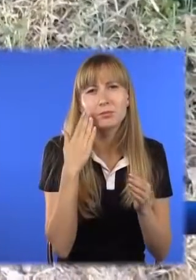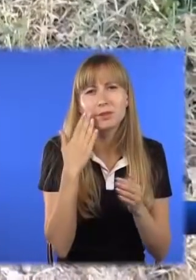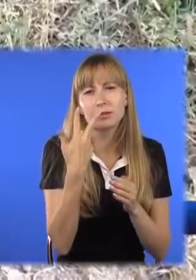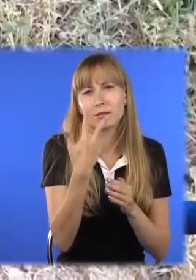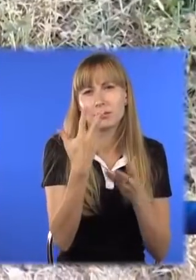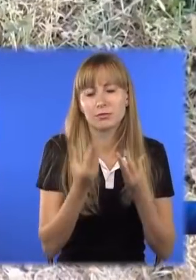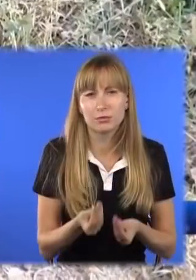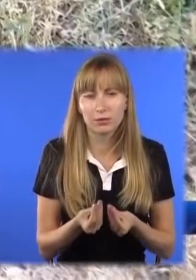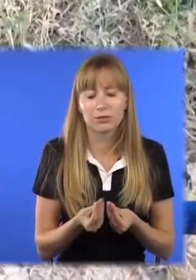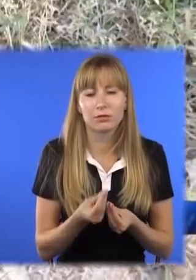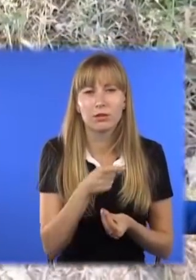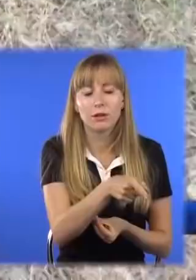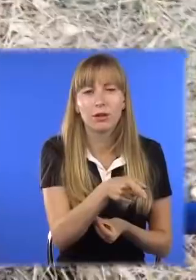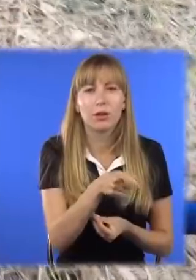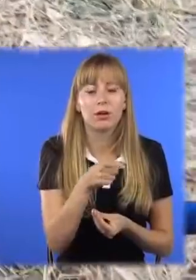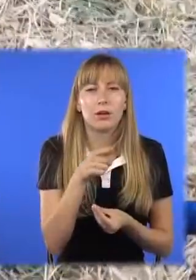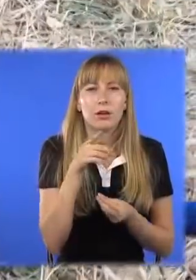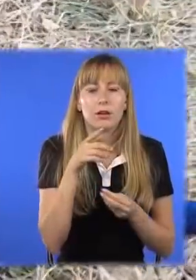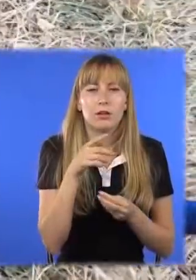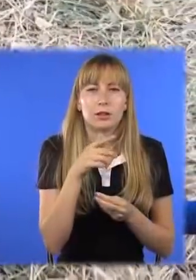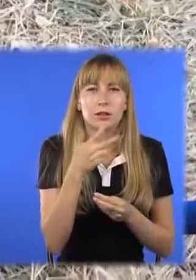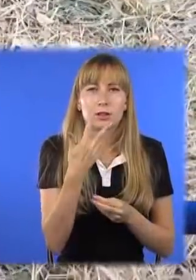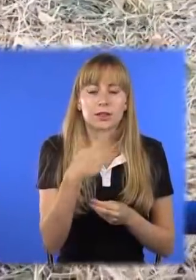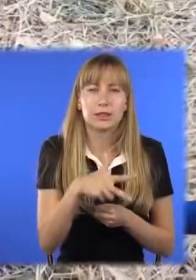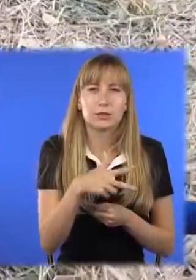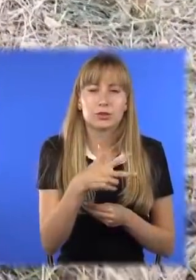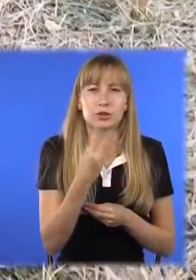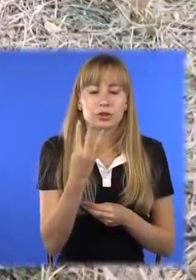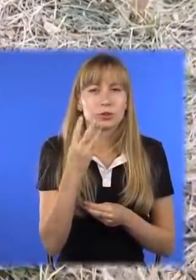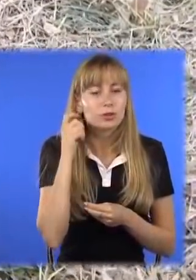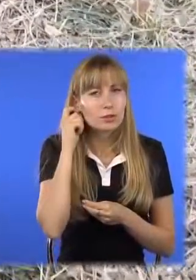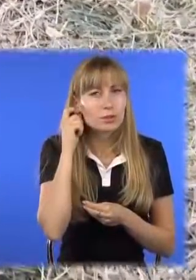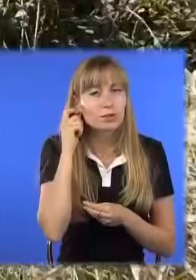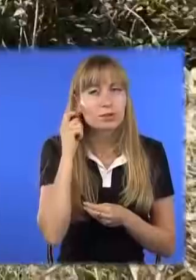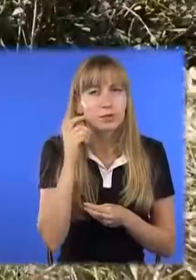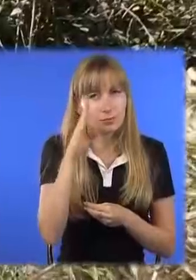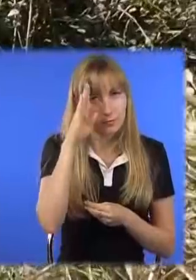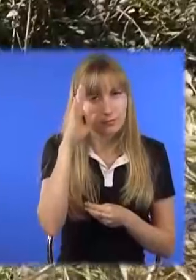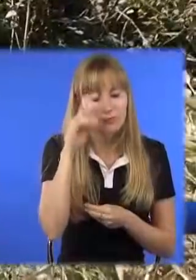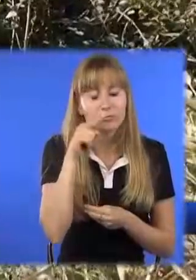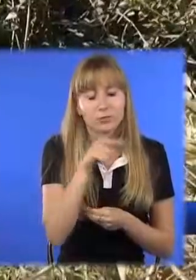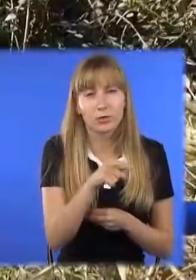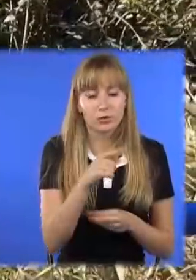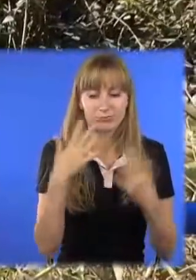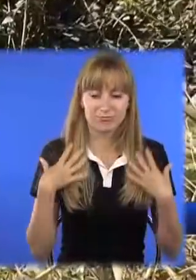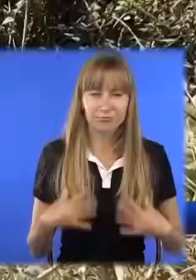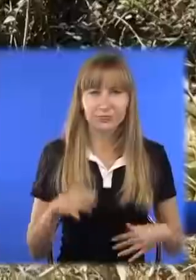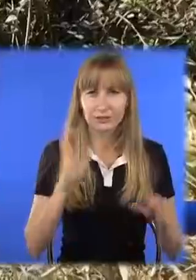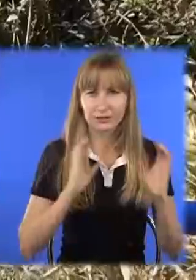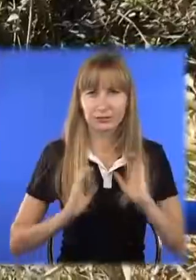місцевий 36-річний Безхатченко. На трупі виявили тілесні ушкодження. Деталі смерті чоловіка